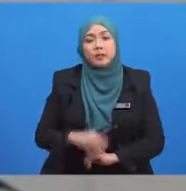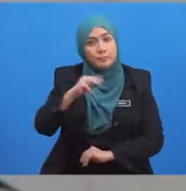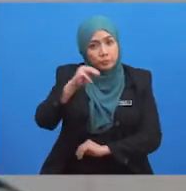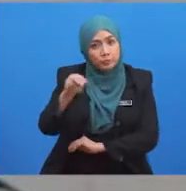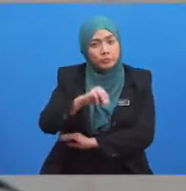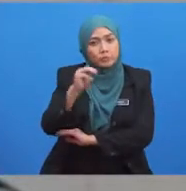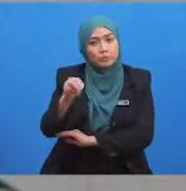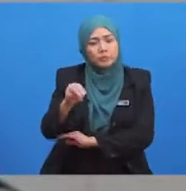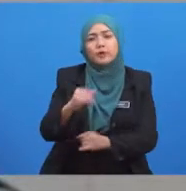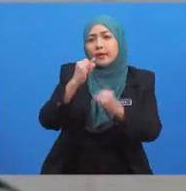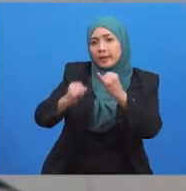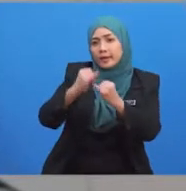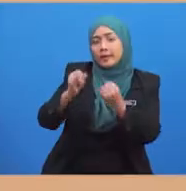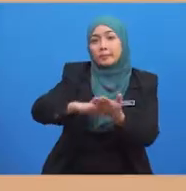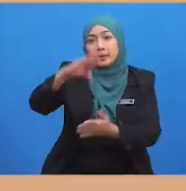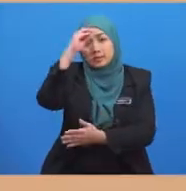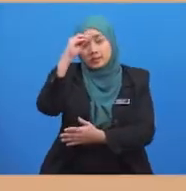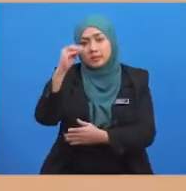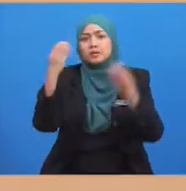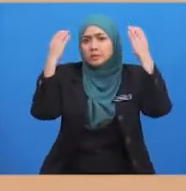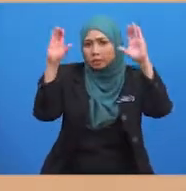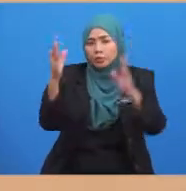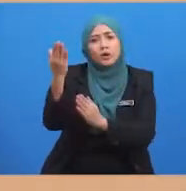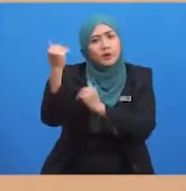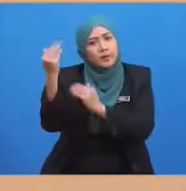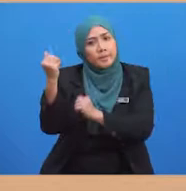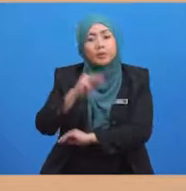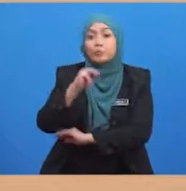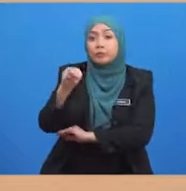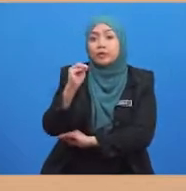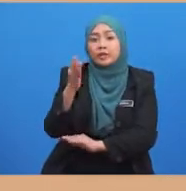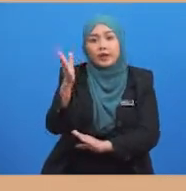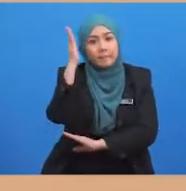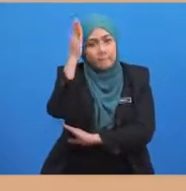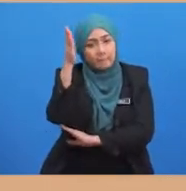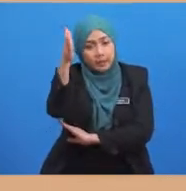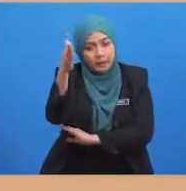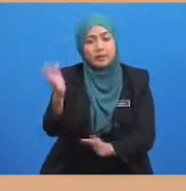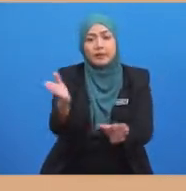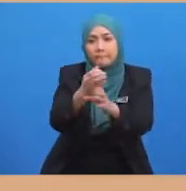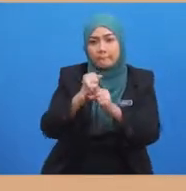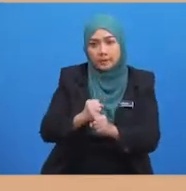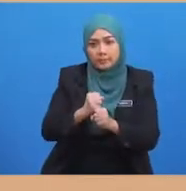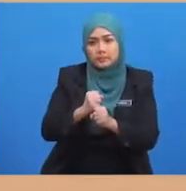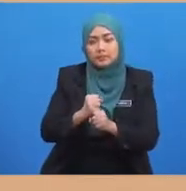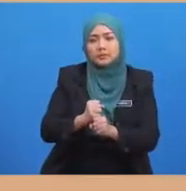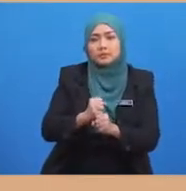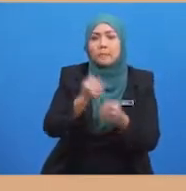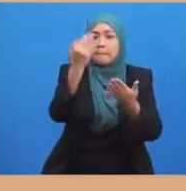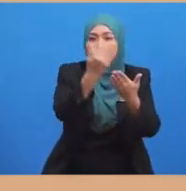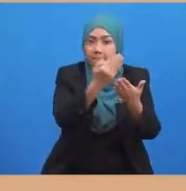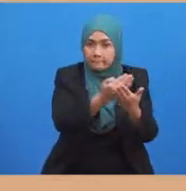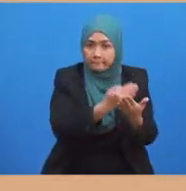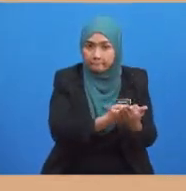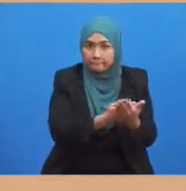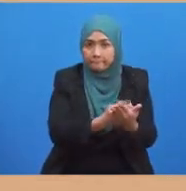Murid-murid, di akhir pembelajaran, cikgu berharap murid akan dapat menyenaraikan polimer